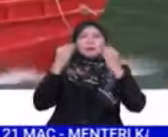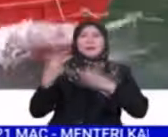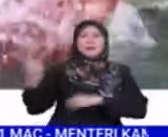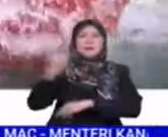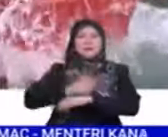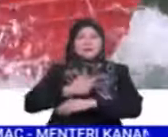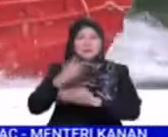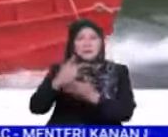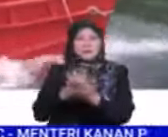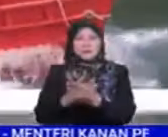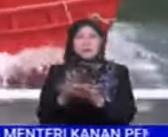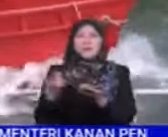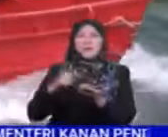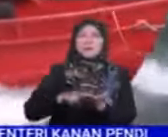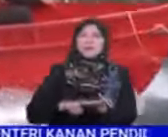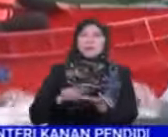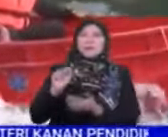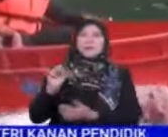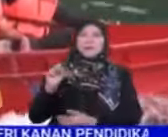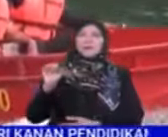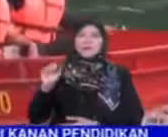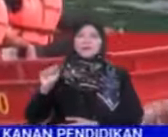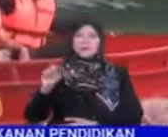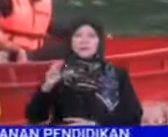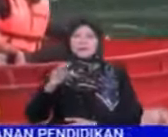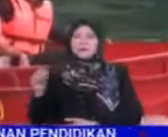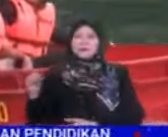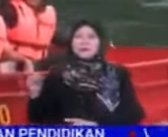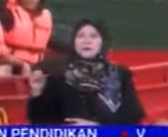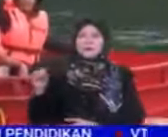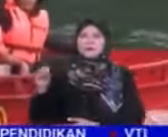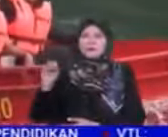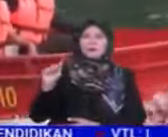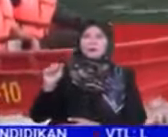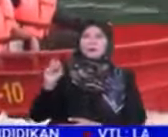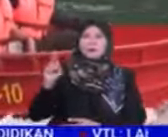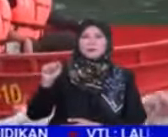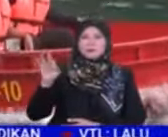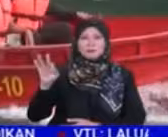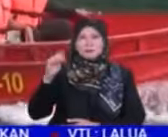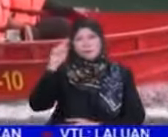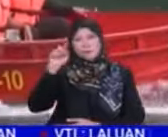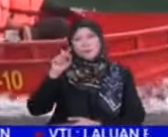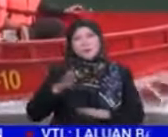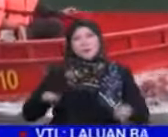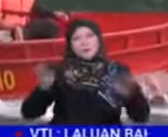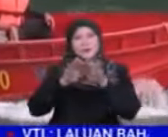kursus. Laporan Aisyah Yatin bersama Muhammad Ashraf Ishak untuk Berita RTM.